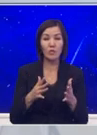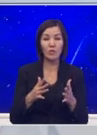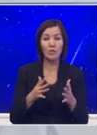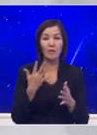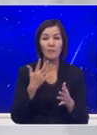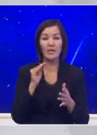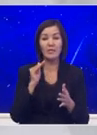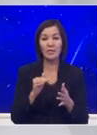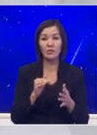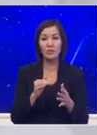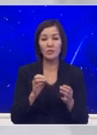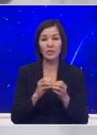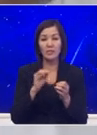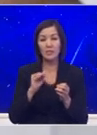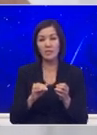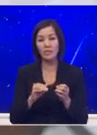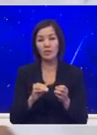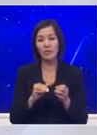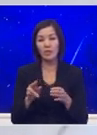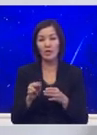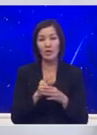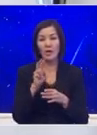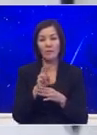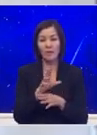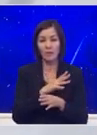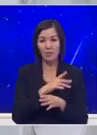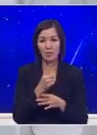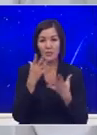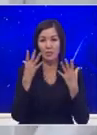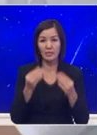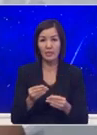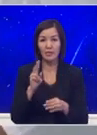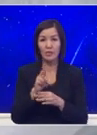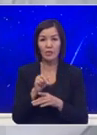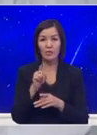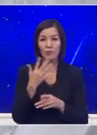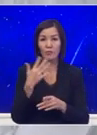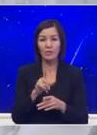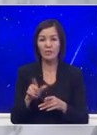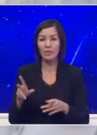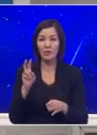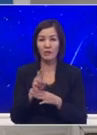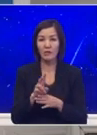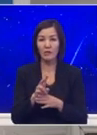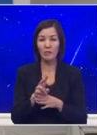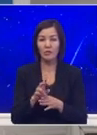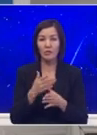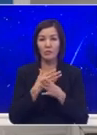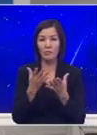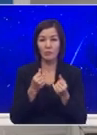5000 до 10000 амбулаторных обращений в день сюда приходят более 150 человек на